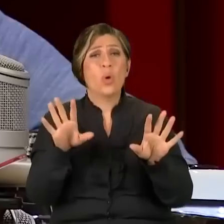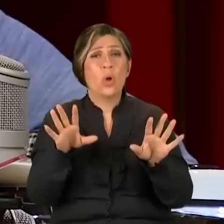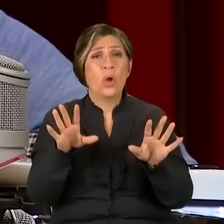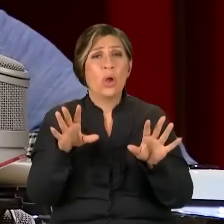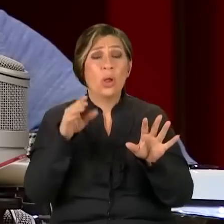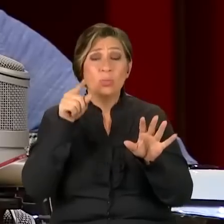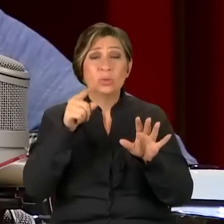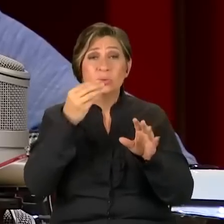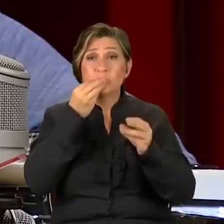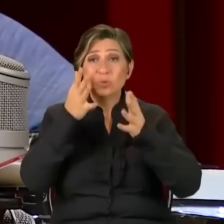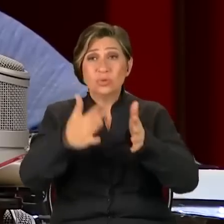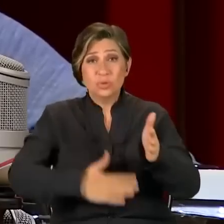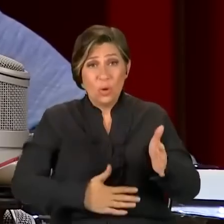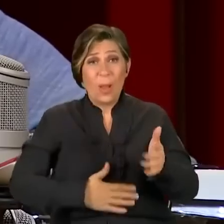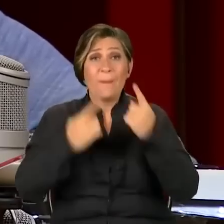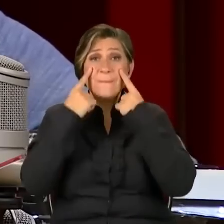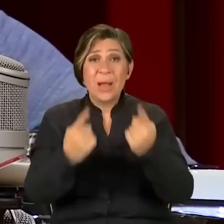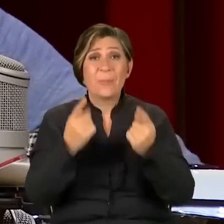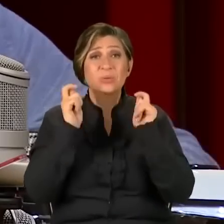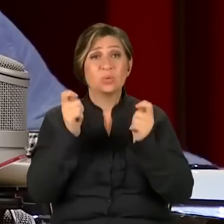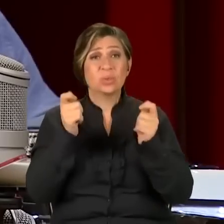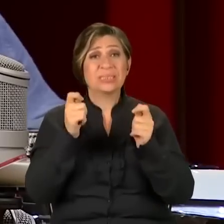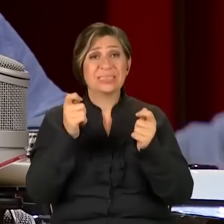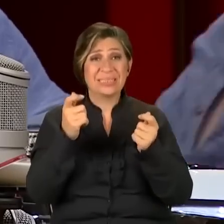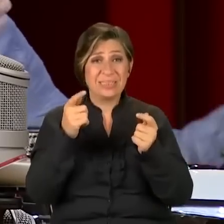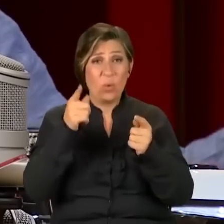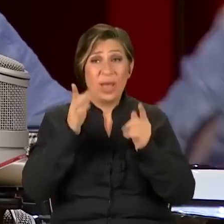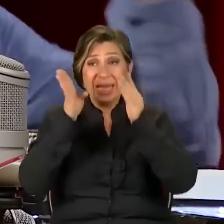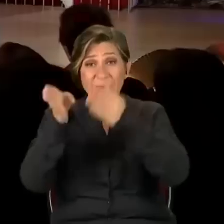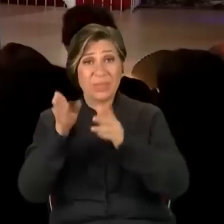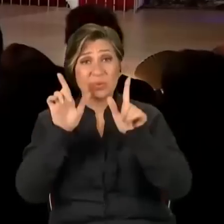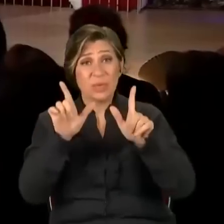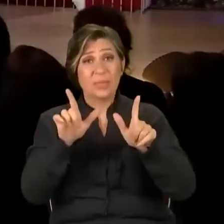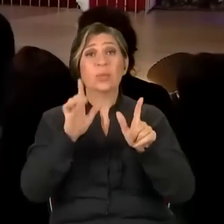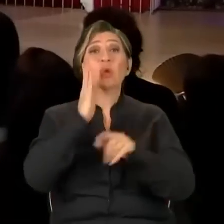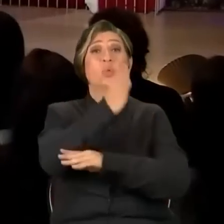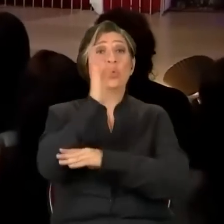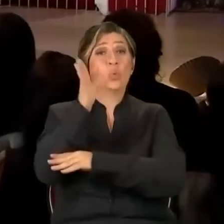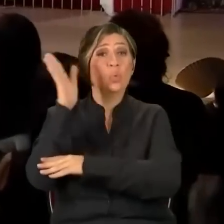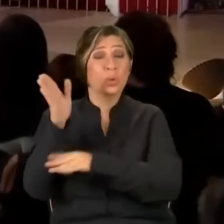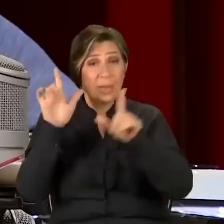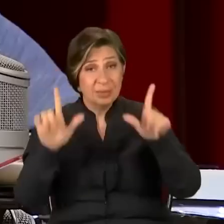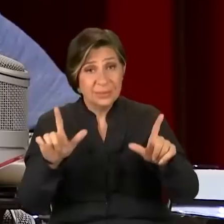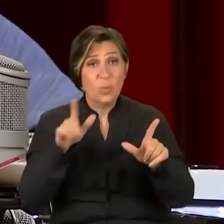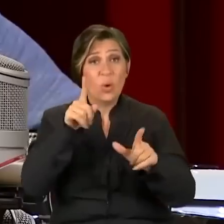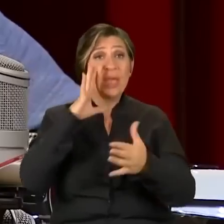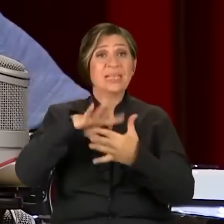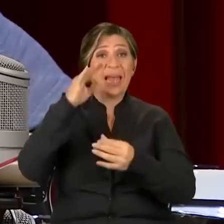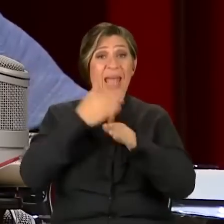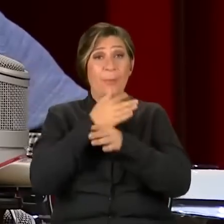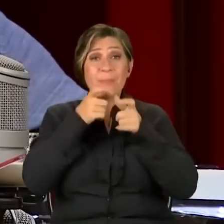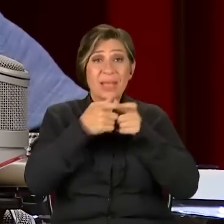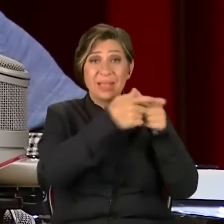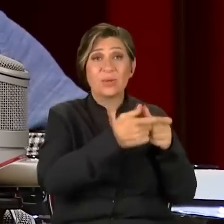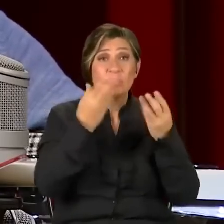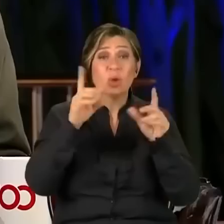Fakat bu insanları da doyurmak, bakmak zorundasınız bir şekilde. Oraya gitmek zorundasınız, turne yapmak zorundasınız. O insanlar da evine ekmek